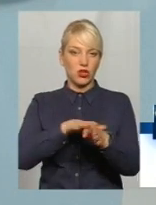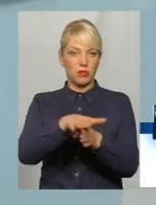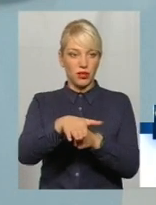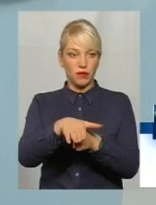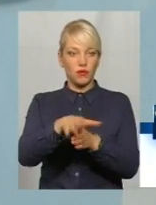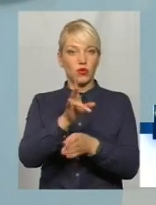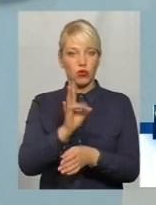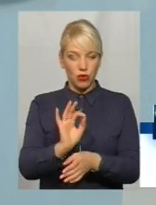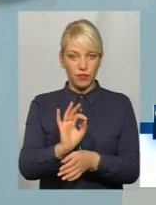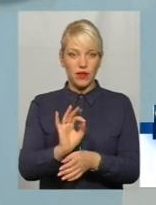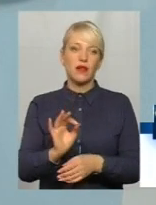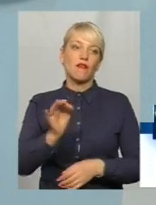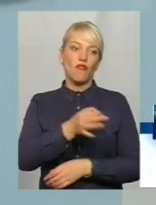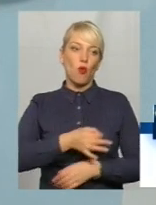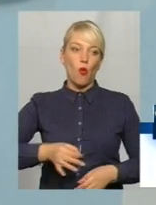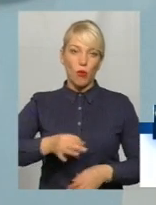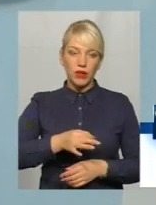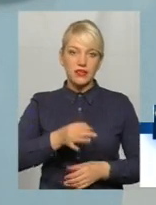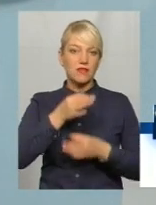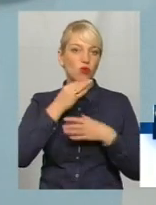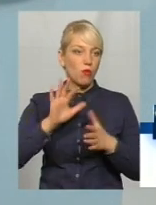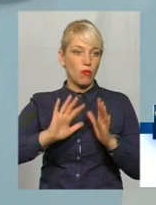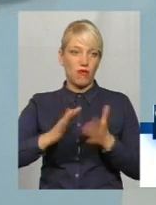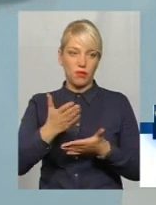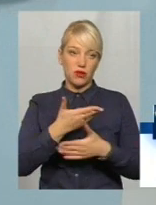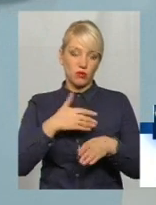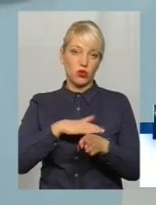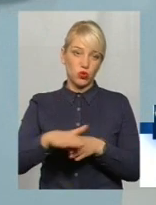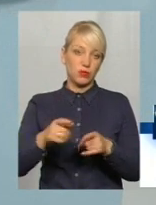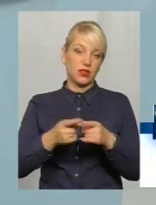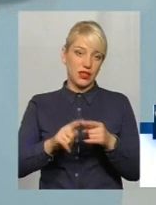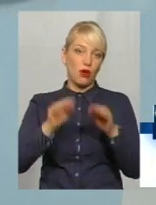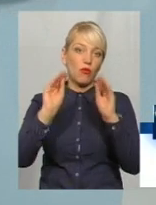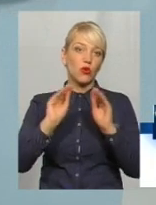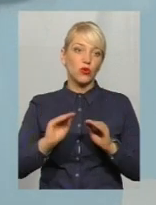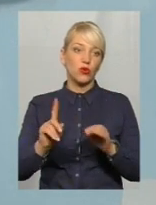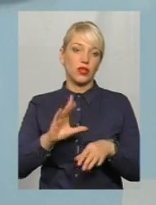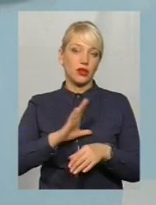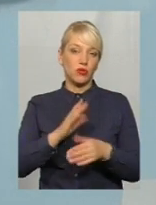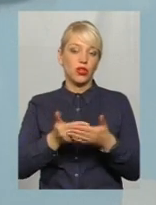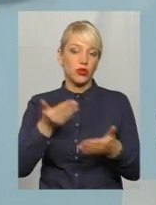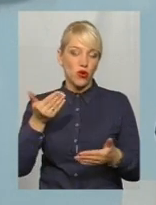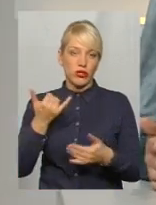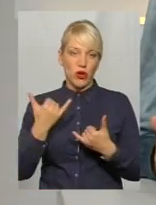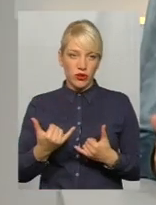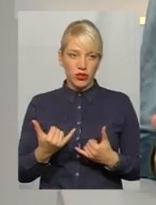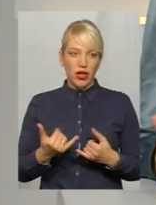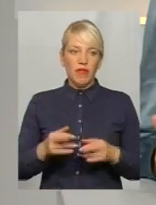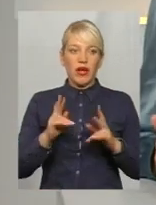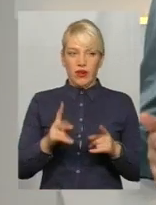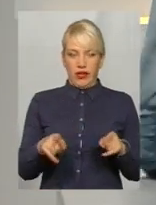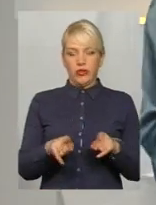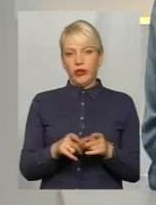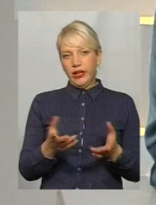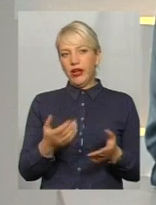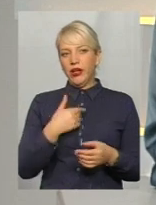Але тим не менше в області в будь-якому випадку ми дотримуємося тих протоколів, які існували до сьогодні, тому що вони... як же ж тоді,